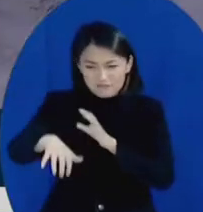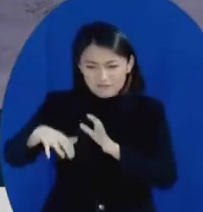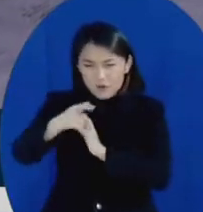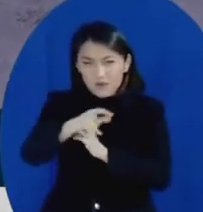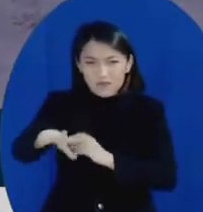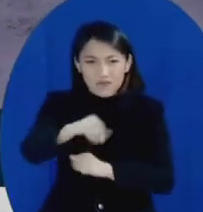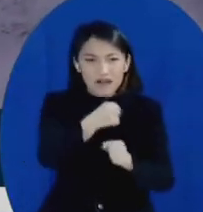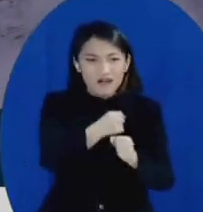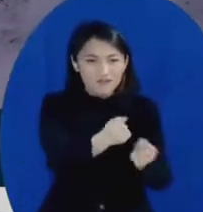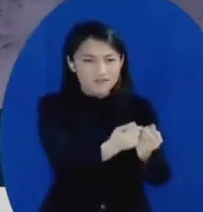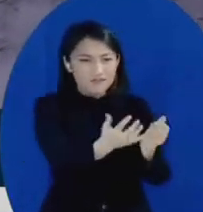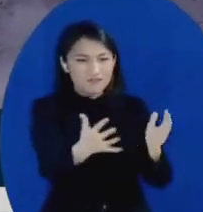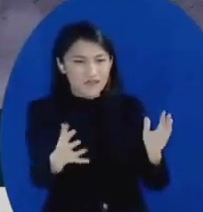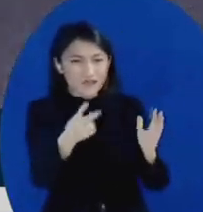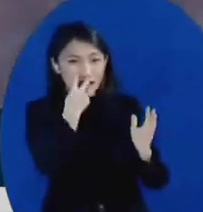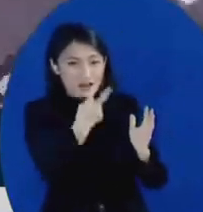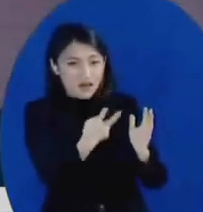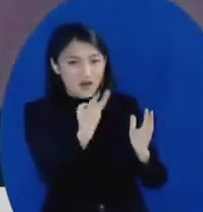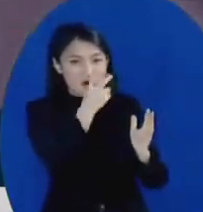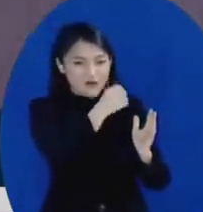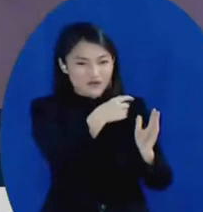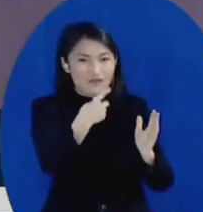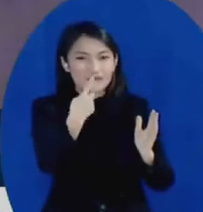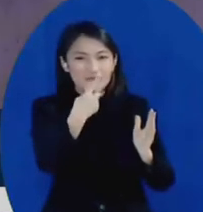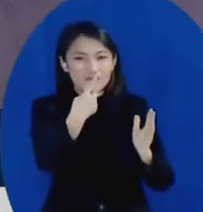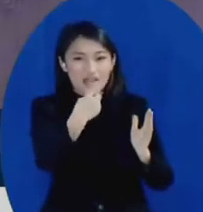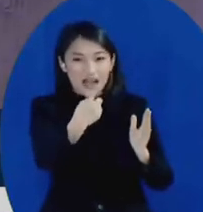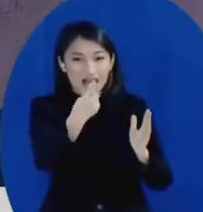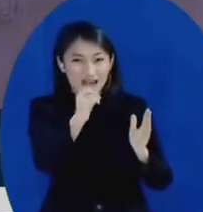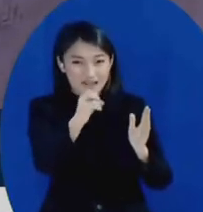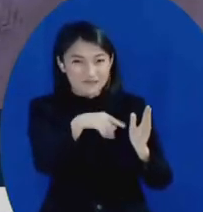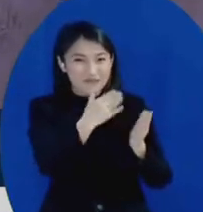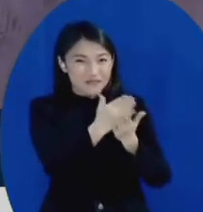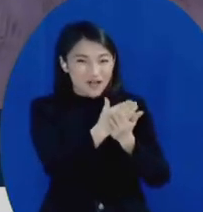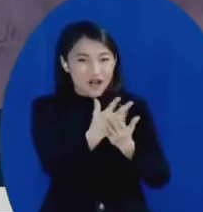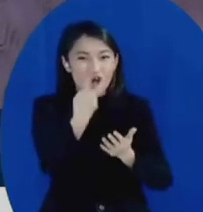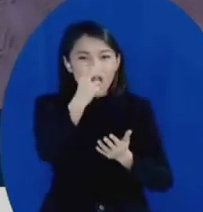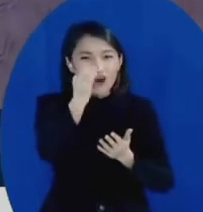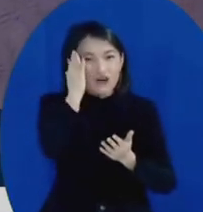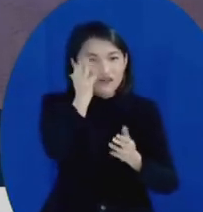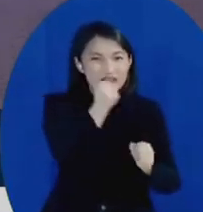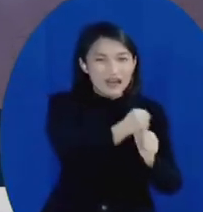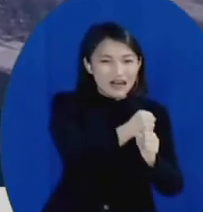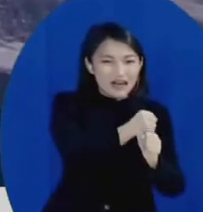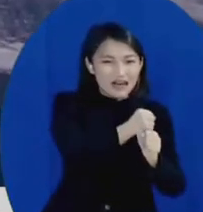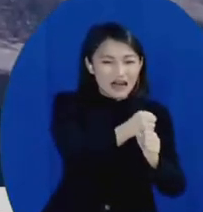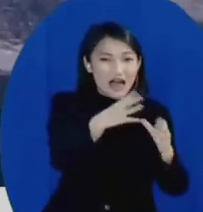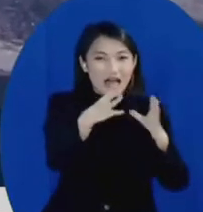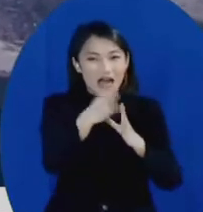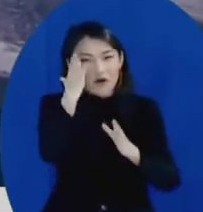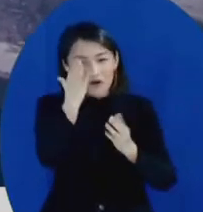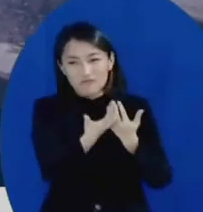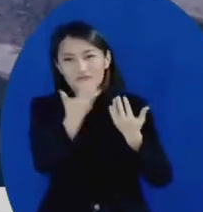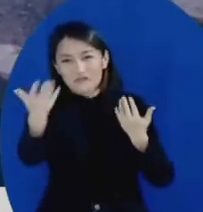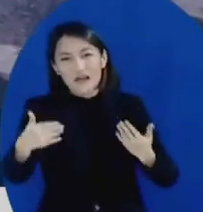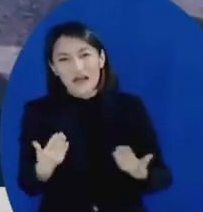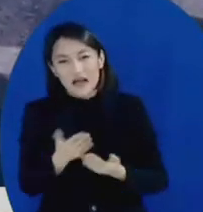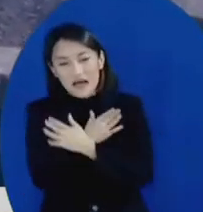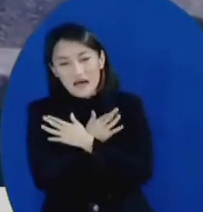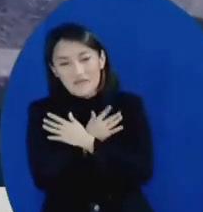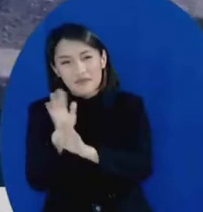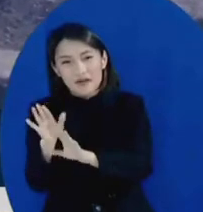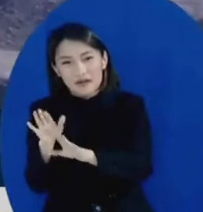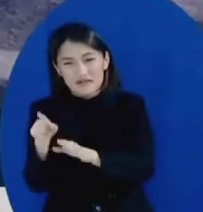ажиллах нөхцөл 20 харьцаг нь 10 гэсэн системээр явагддаг буюу 20 хоног уурхаад ажиллаж 10 хоногийн амралт эдэлдэг байна. За үүнд амралтын